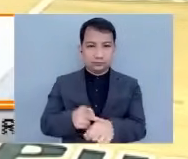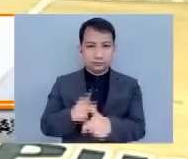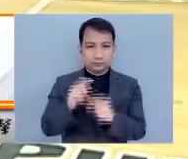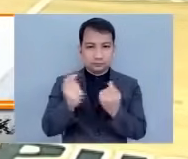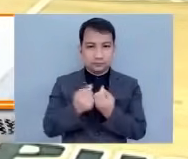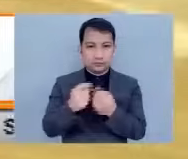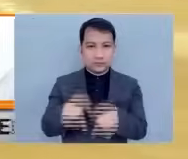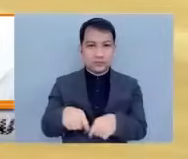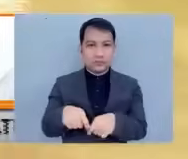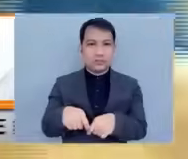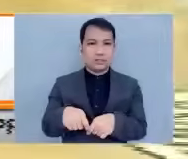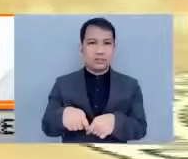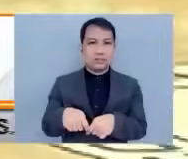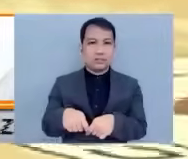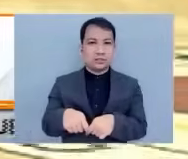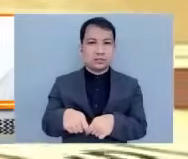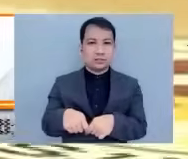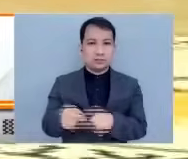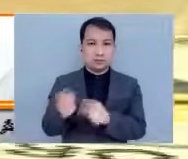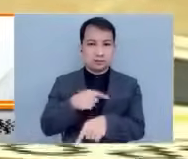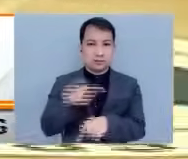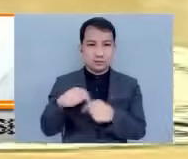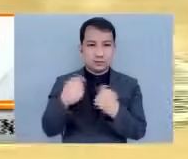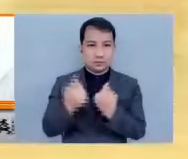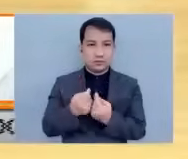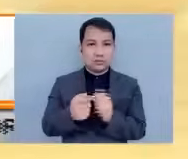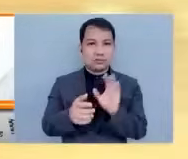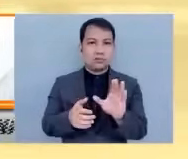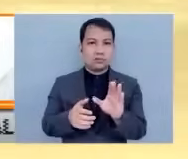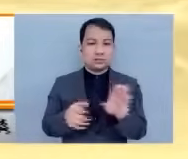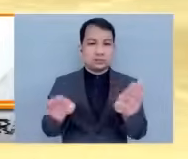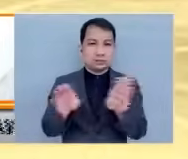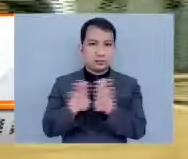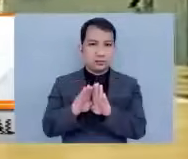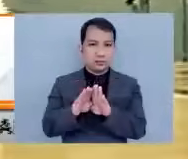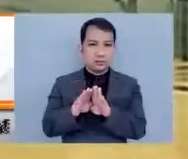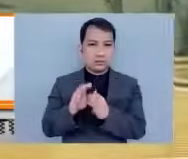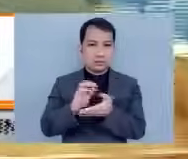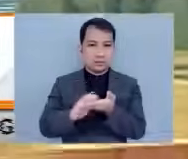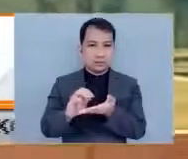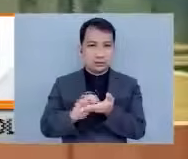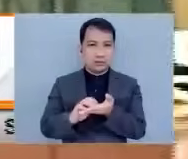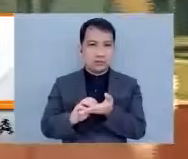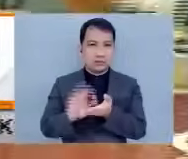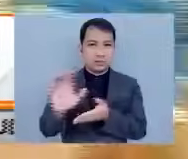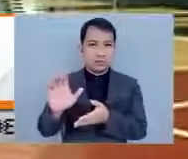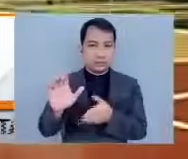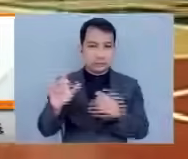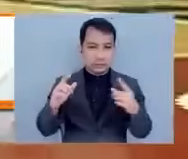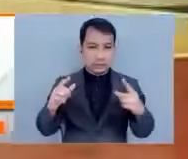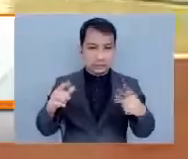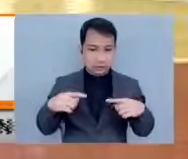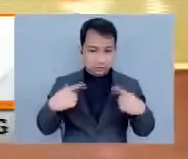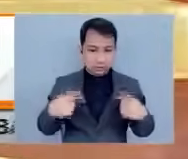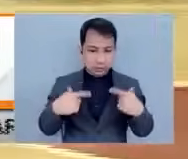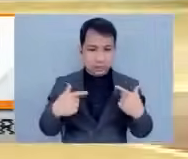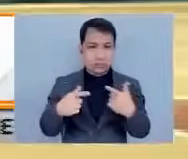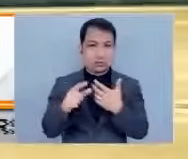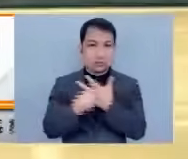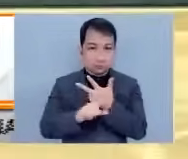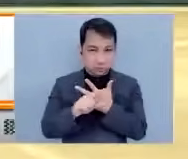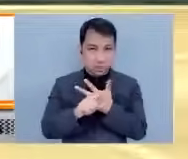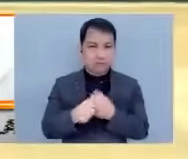Arena. Kakagaling lang ng Kobanan sa kanilang closed door practice sa Inspire Camp sa Laguna. Sa kabila ng maikling oras na